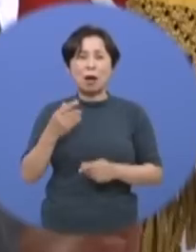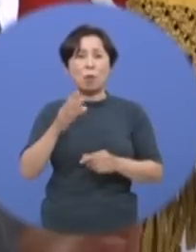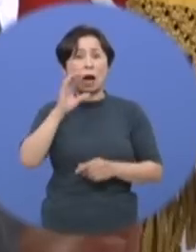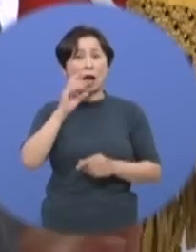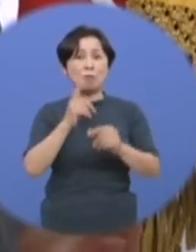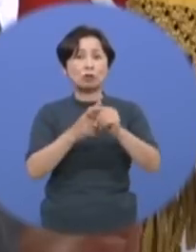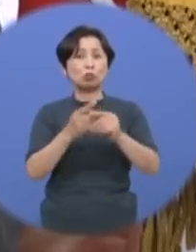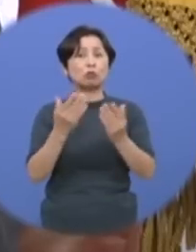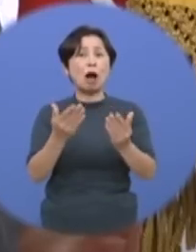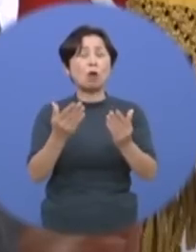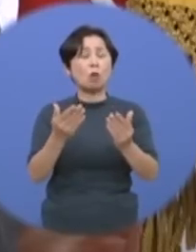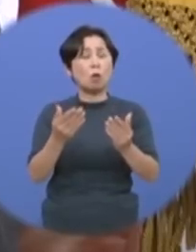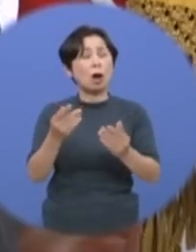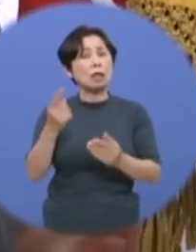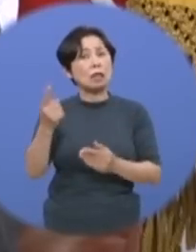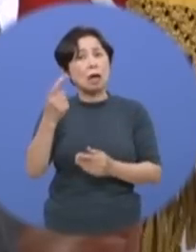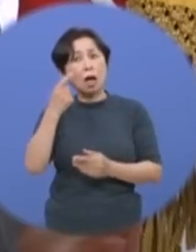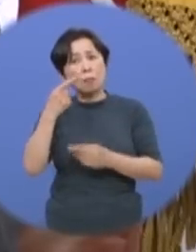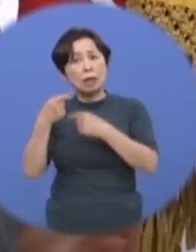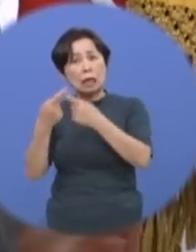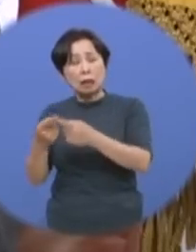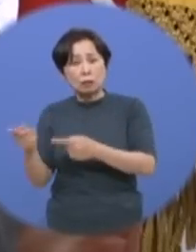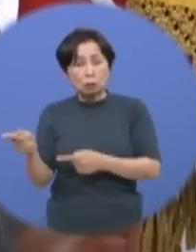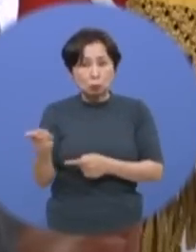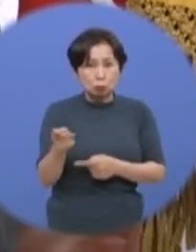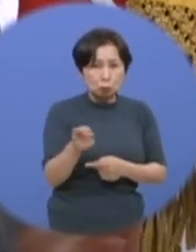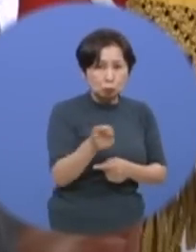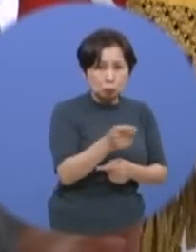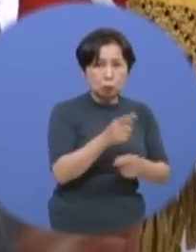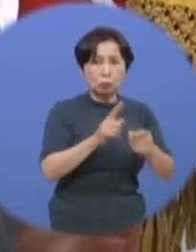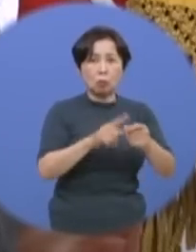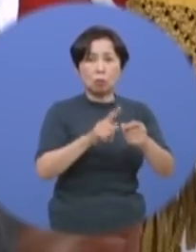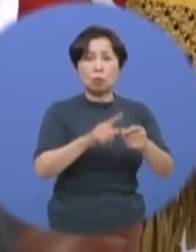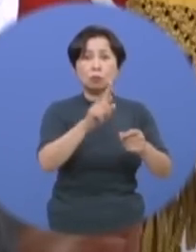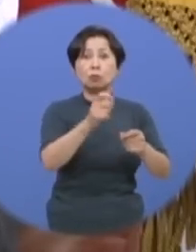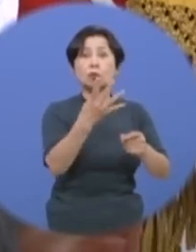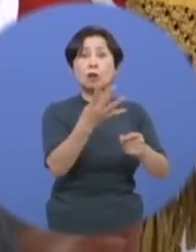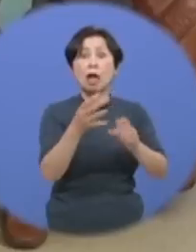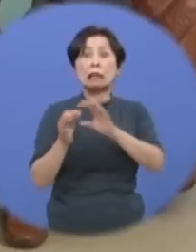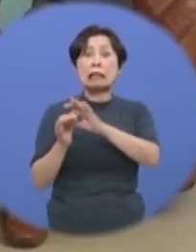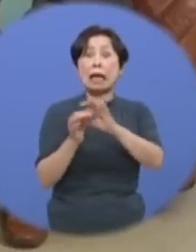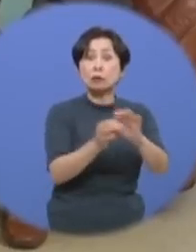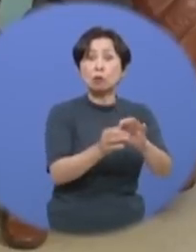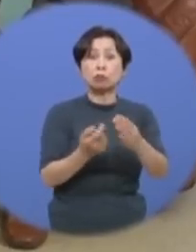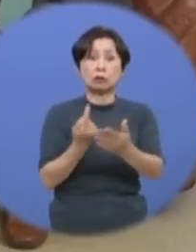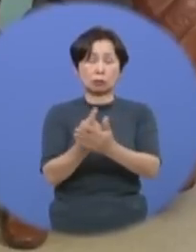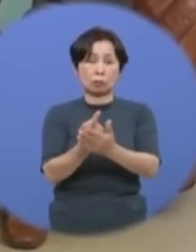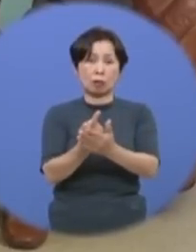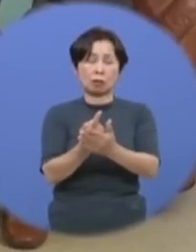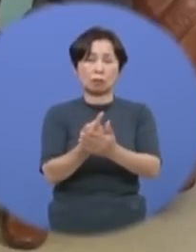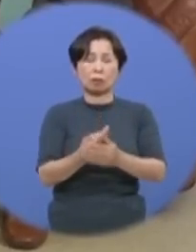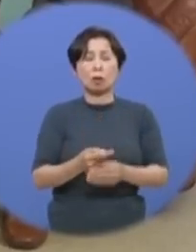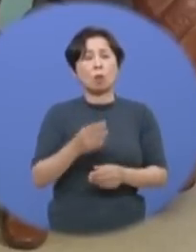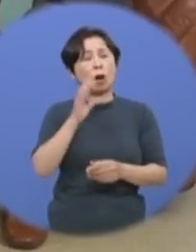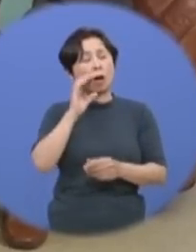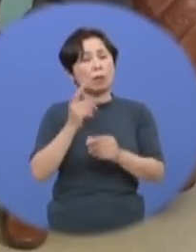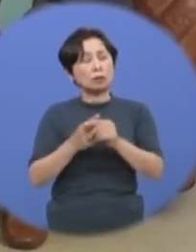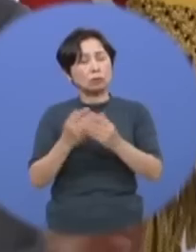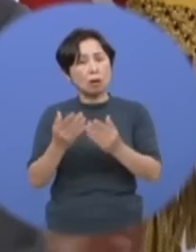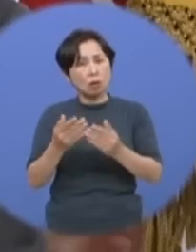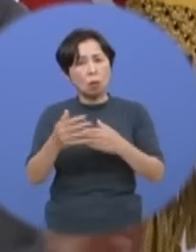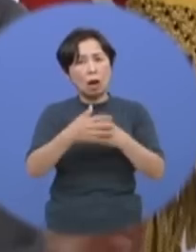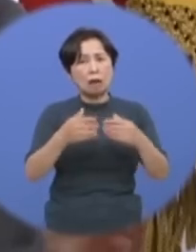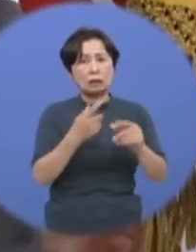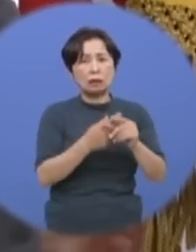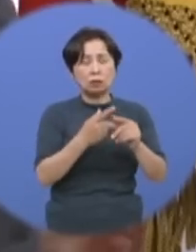から確か14年連続出場しているんですねある時は和歌山中ワーク改装中学校和歌山商業